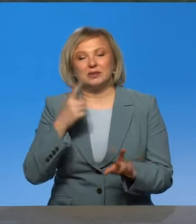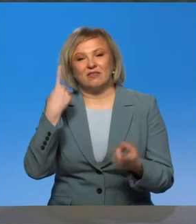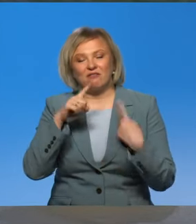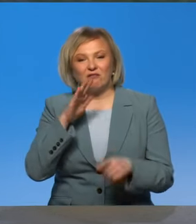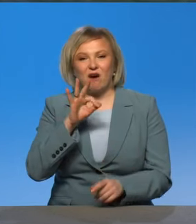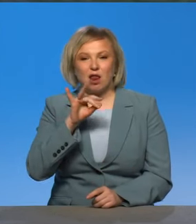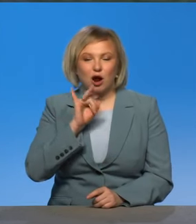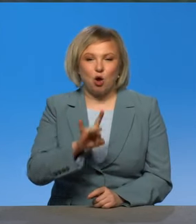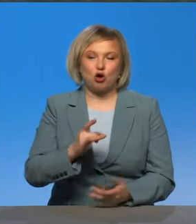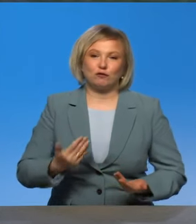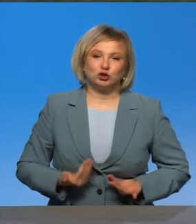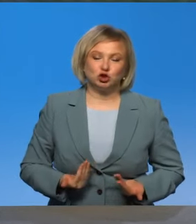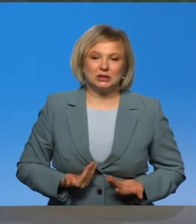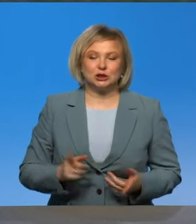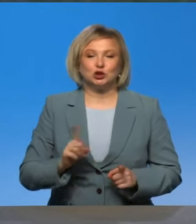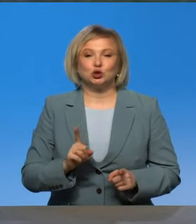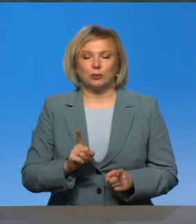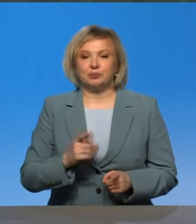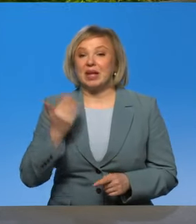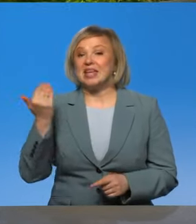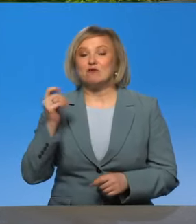в быту? Вы знаете, его задача была не